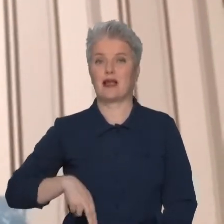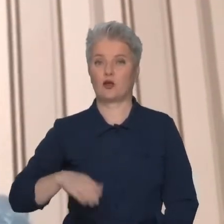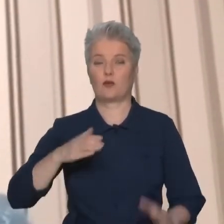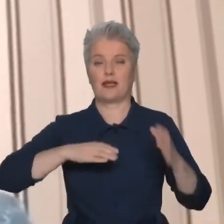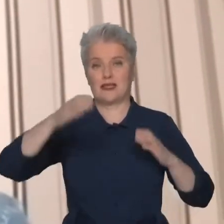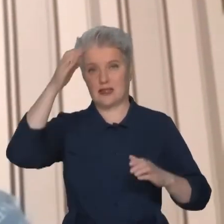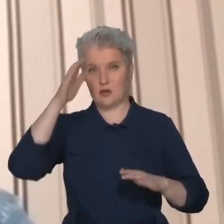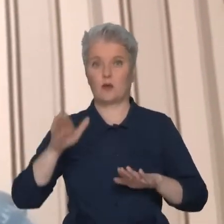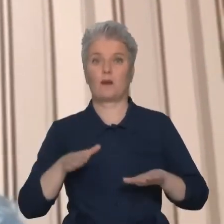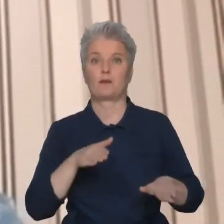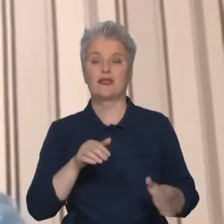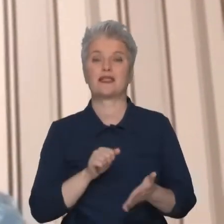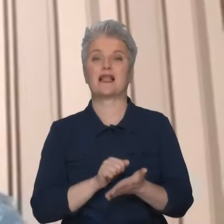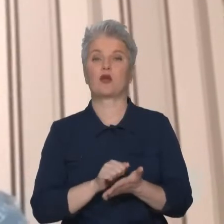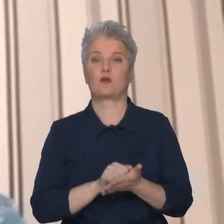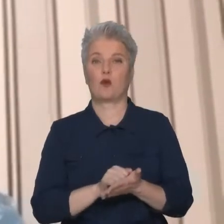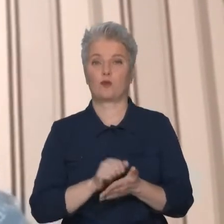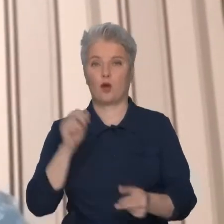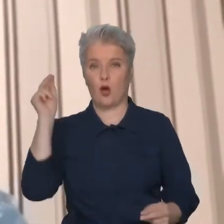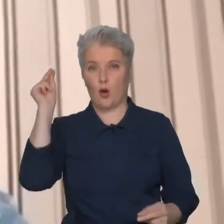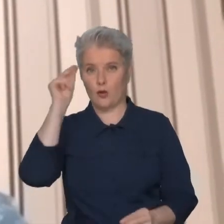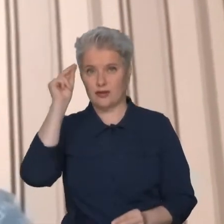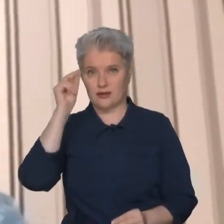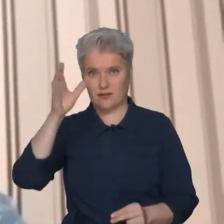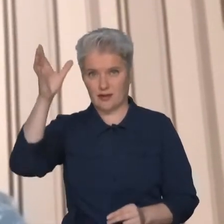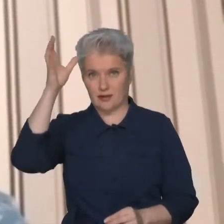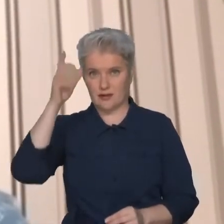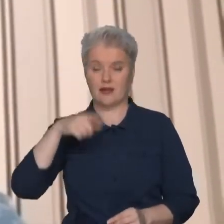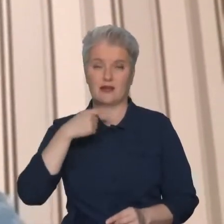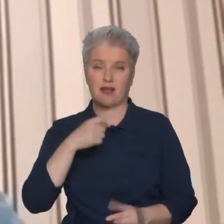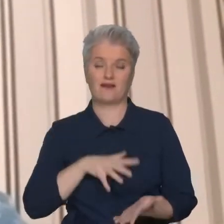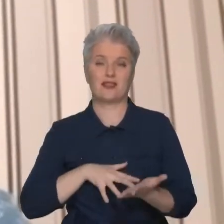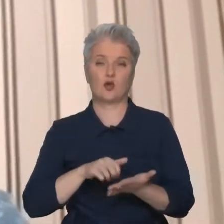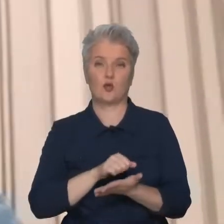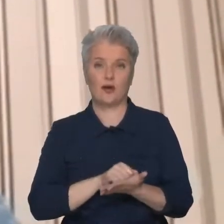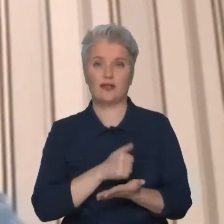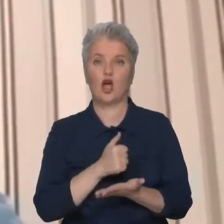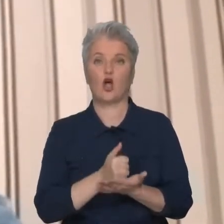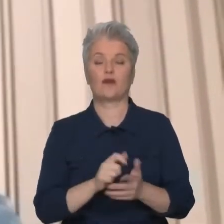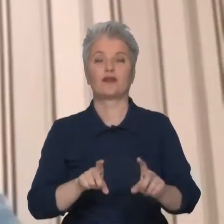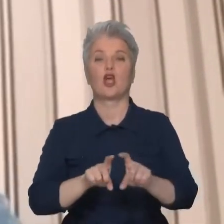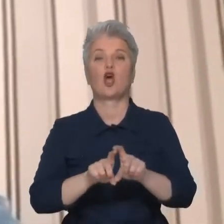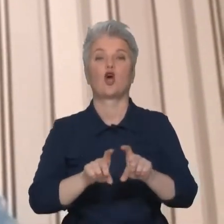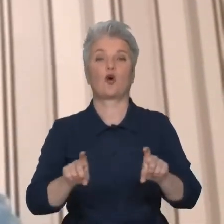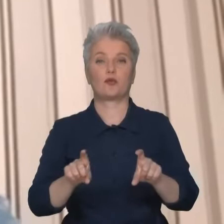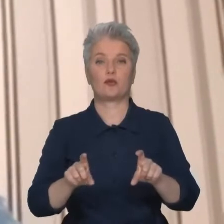який зазначив, що зруйновано, зокрема, головний корпус